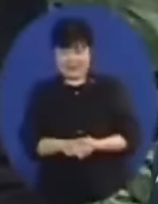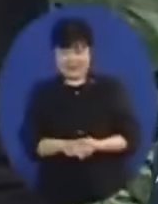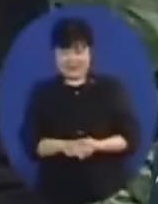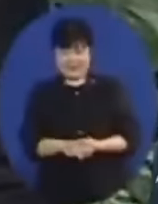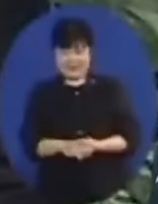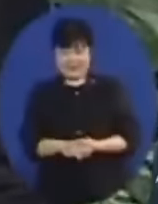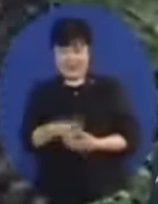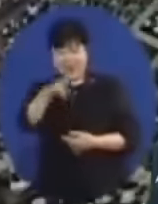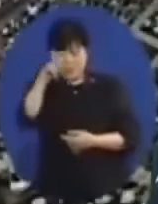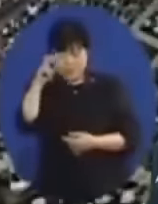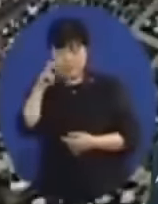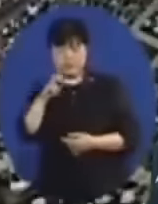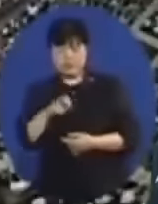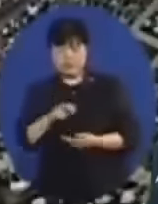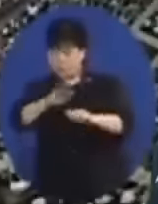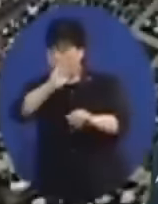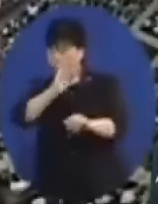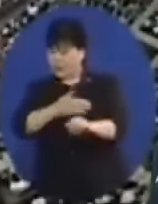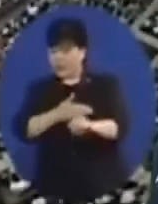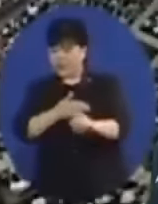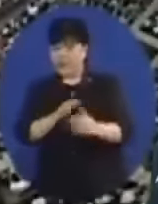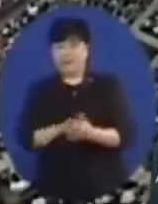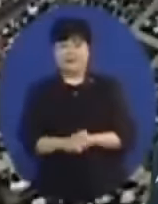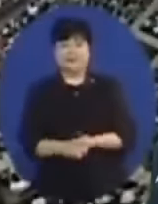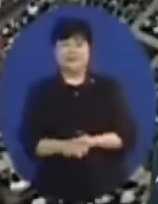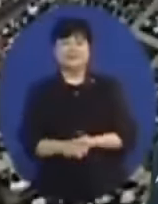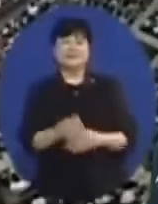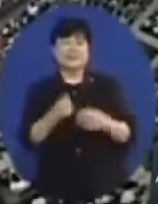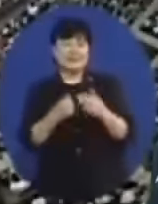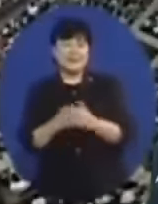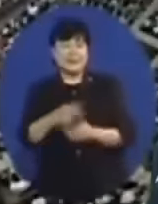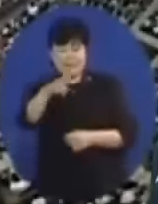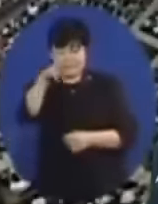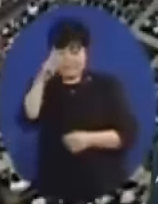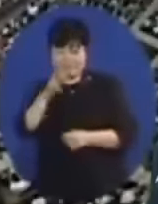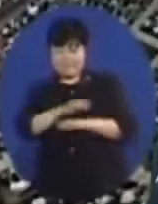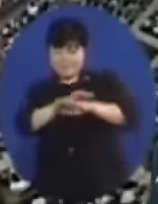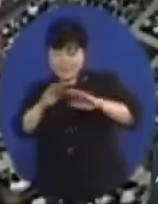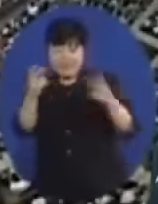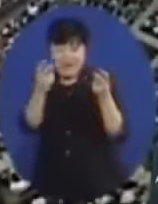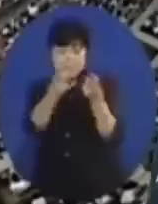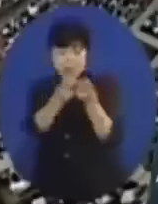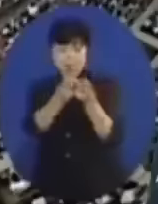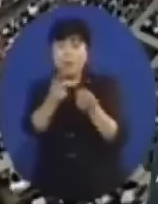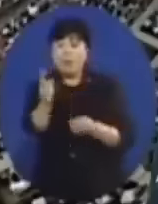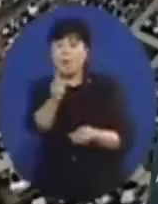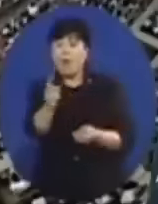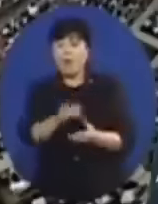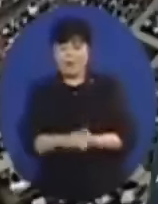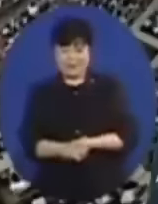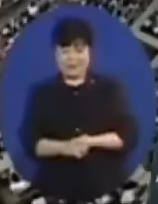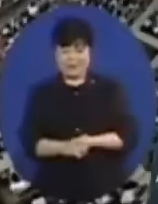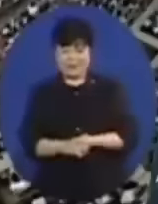그렇게 하면 그 미움 문제를 해결할 수 없어요. 미움을 해결하려면은